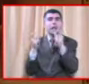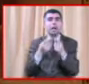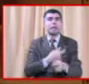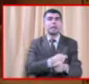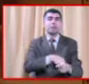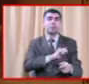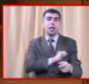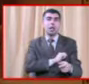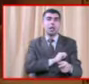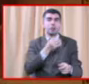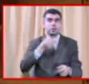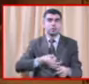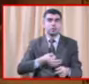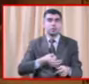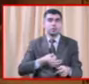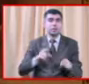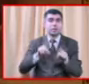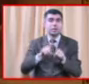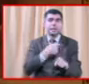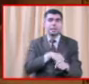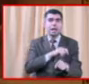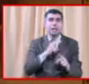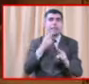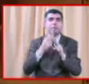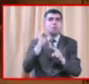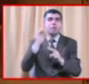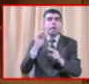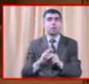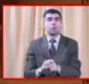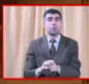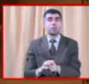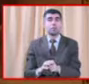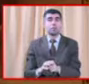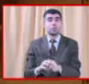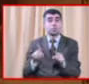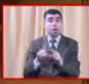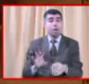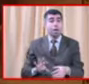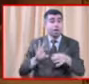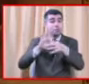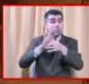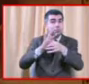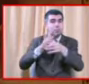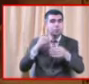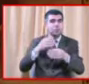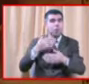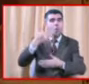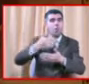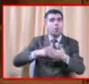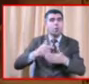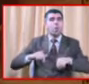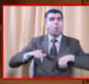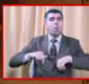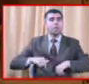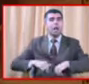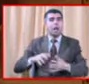لها هي فيتينوفو ماروك المغرب اللي دارت عقدة مع الوزارة الفلاحة باش تغرس